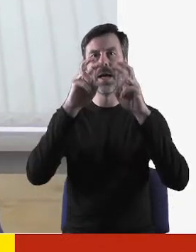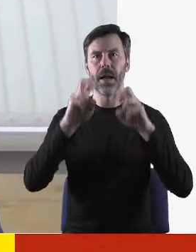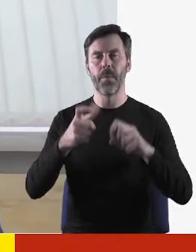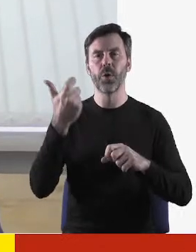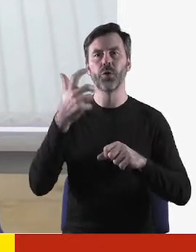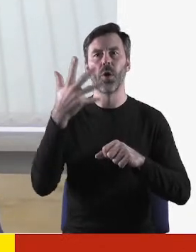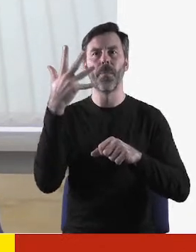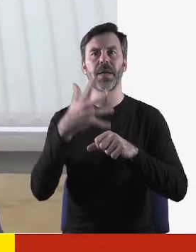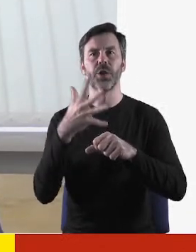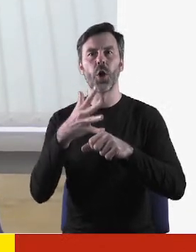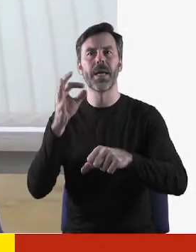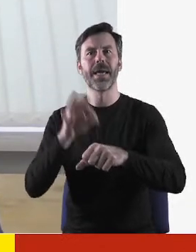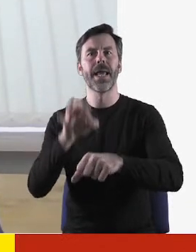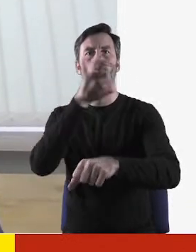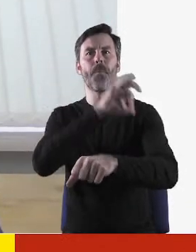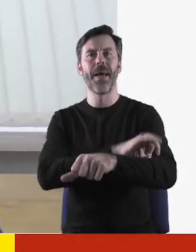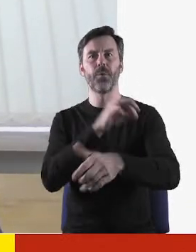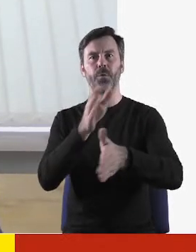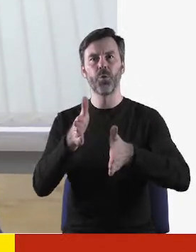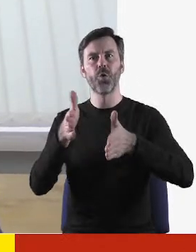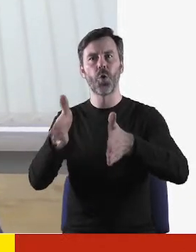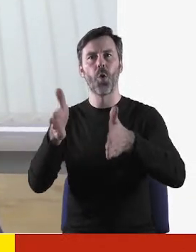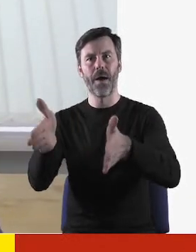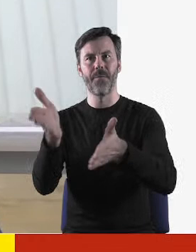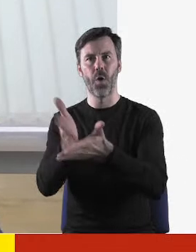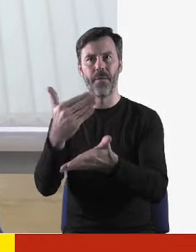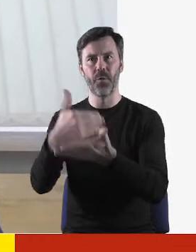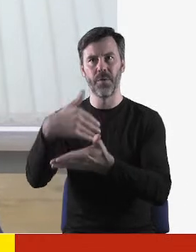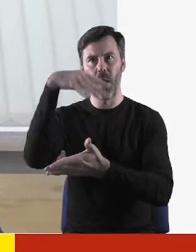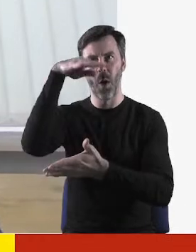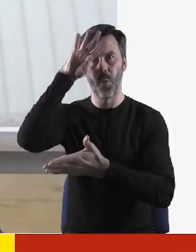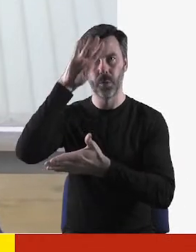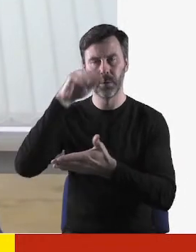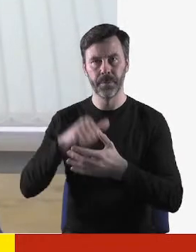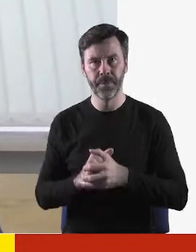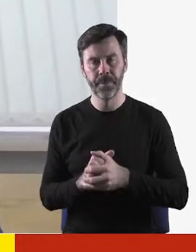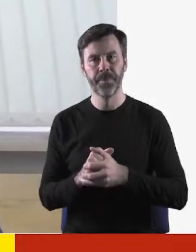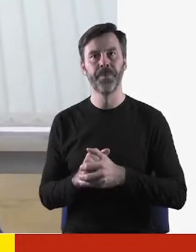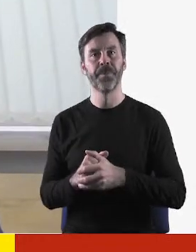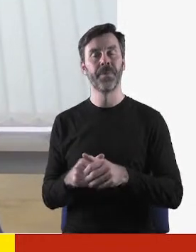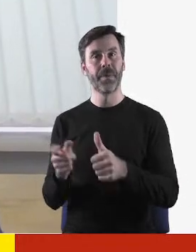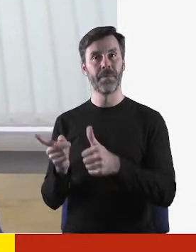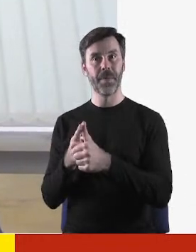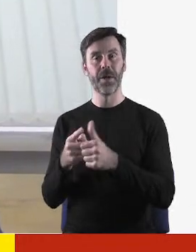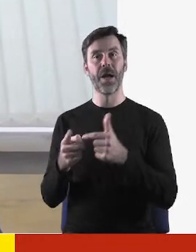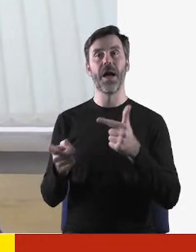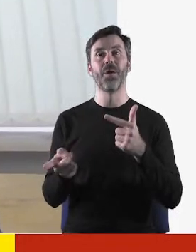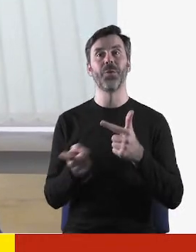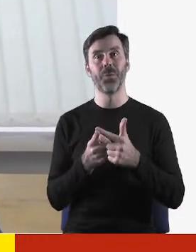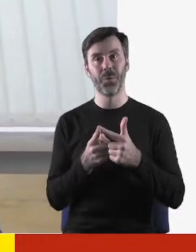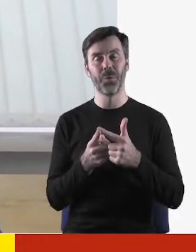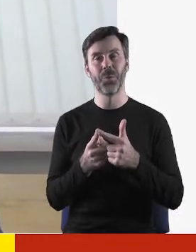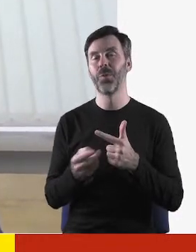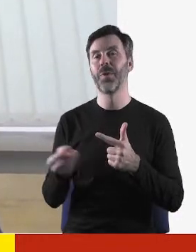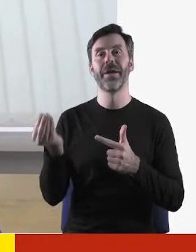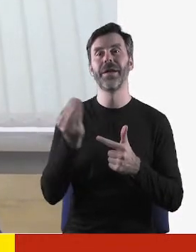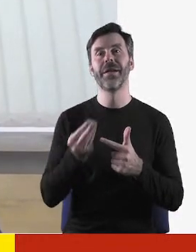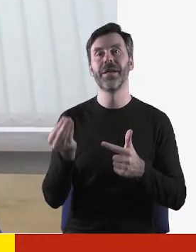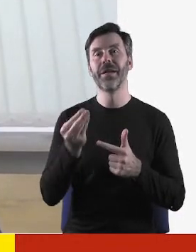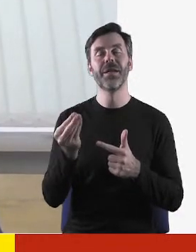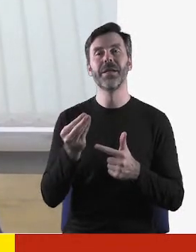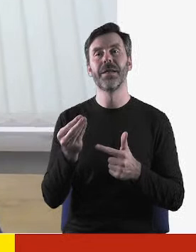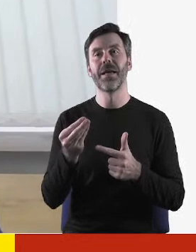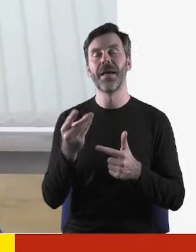dróg w województwie. Z drugiej strony, aby jeszcze lepiej